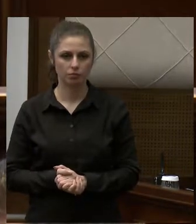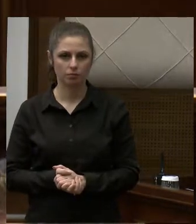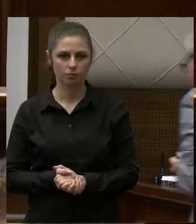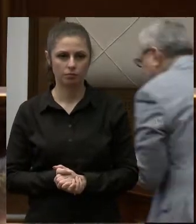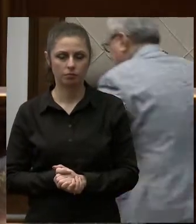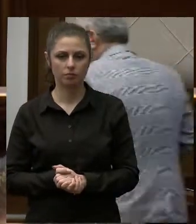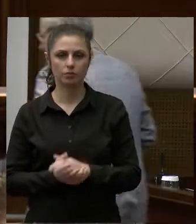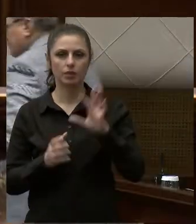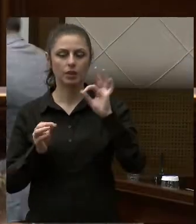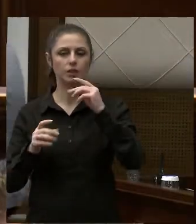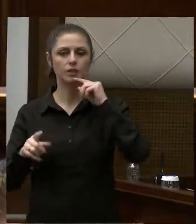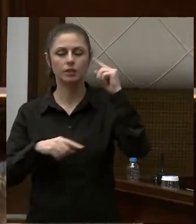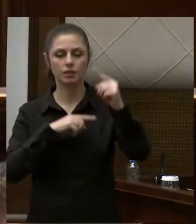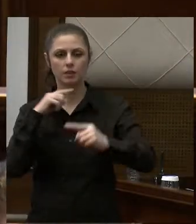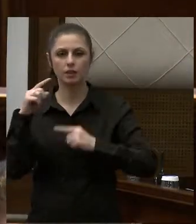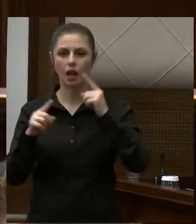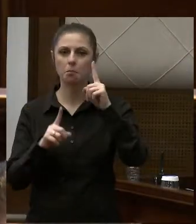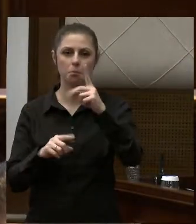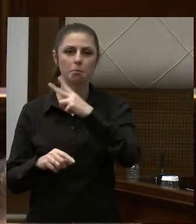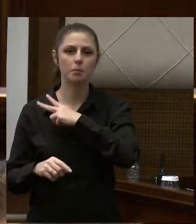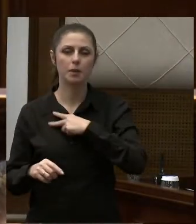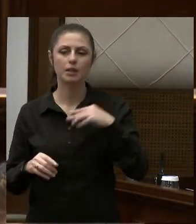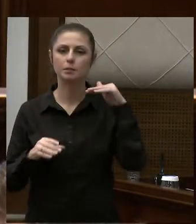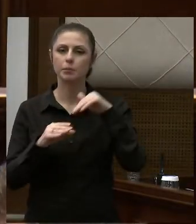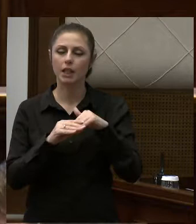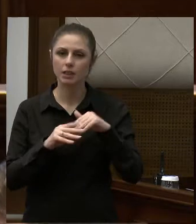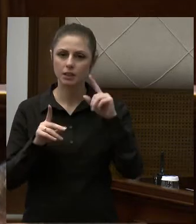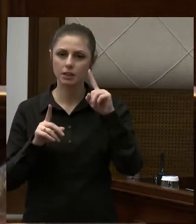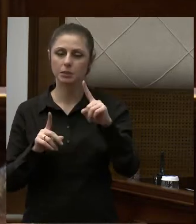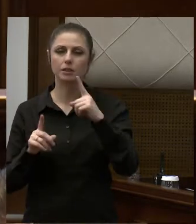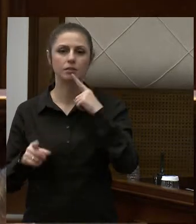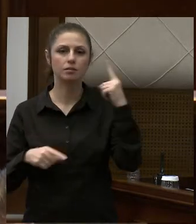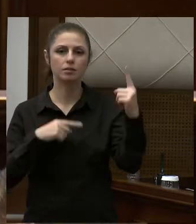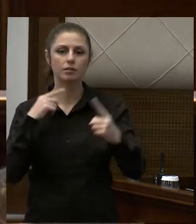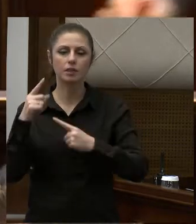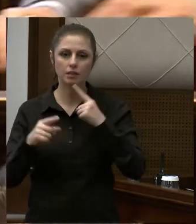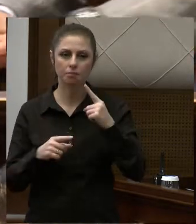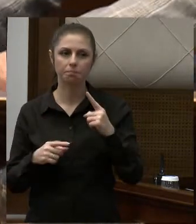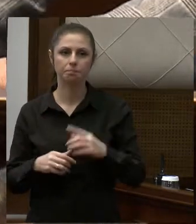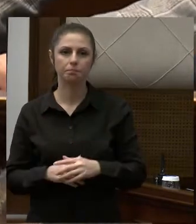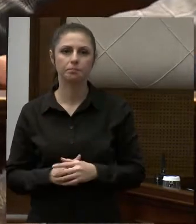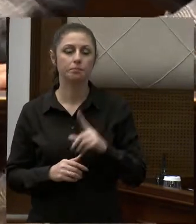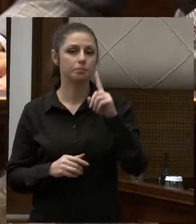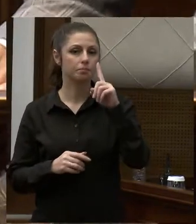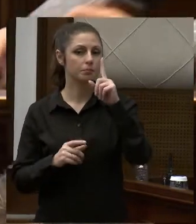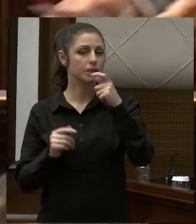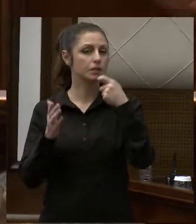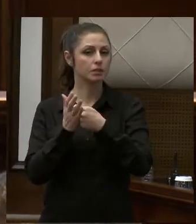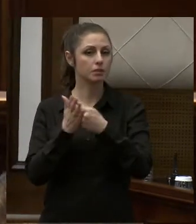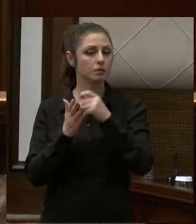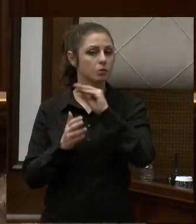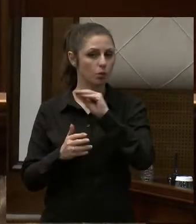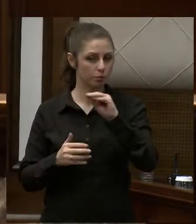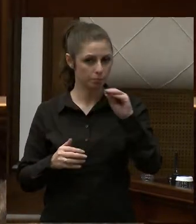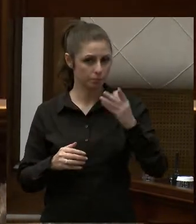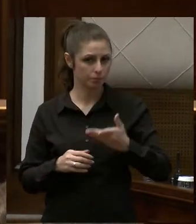mesele şudur. Her sene bir belediye meclisi, her sene bir yıl, her yılın bir ismini koyuyoruz.